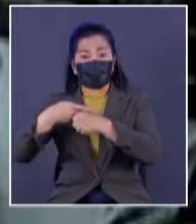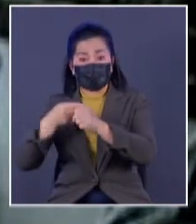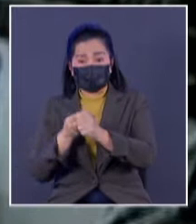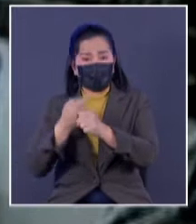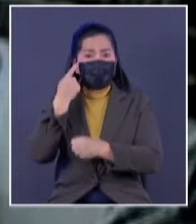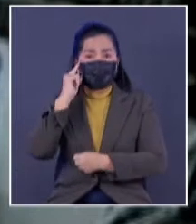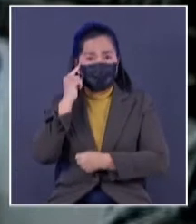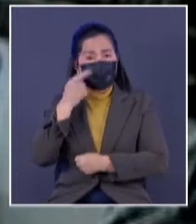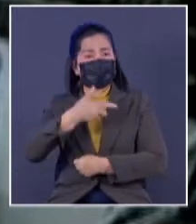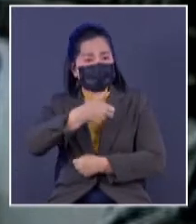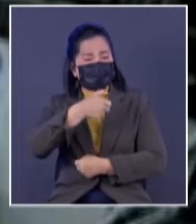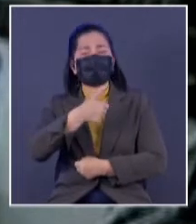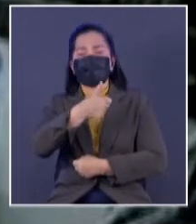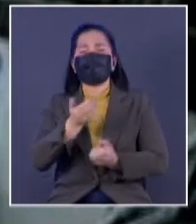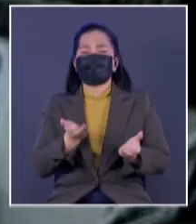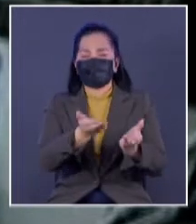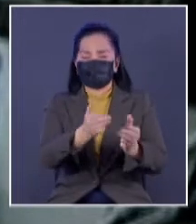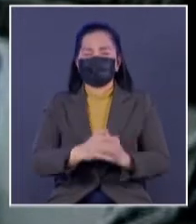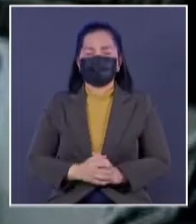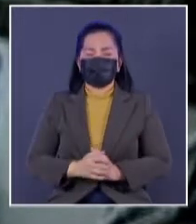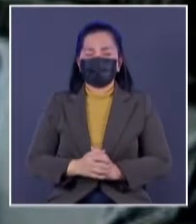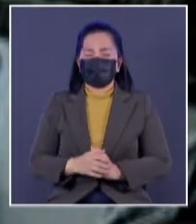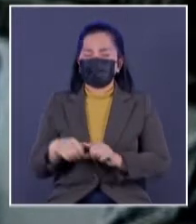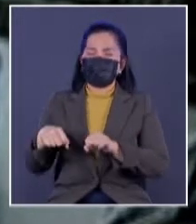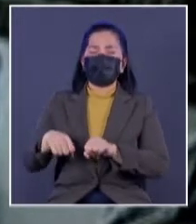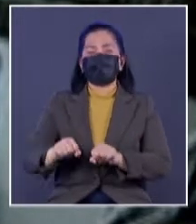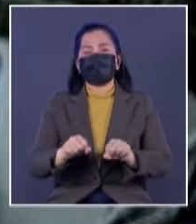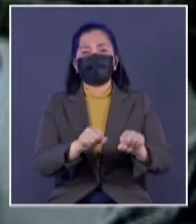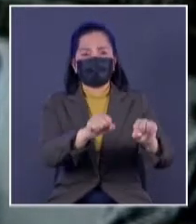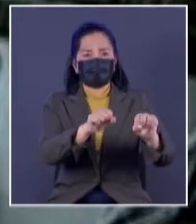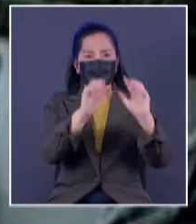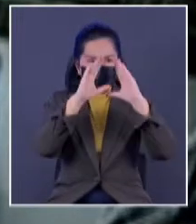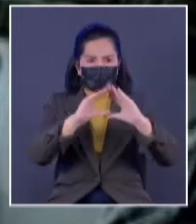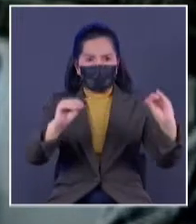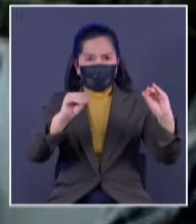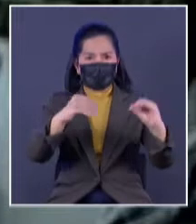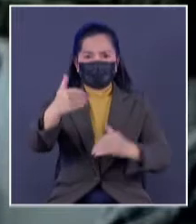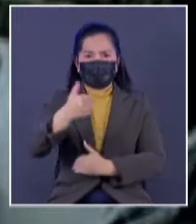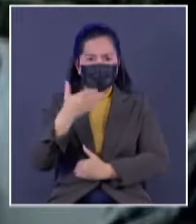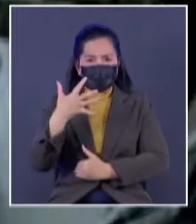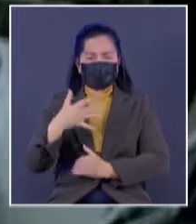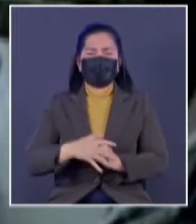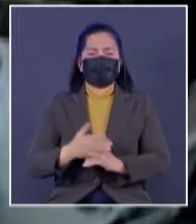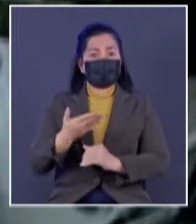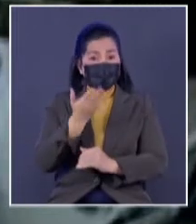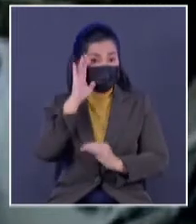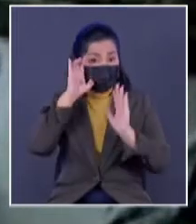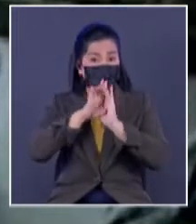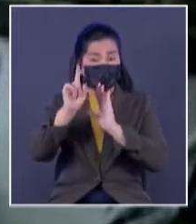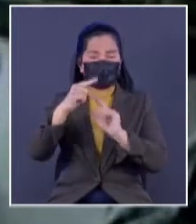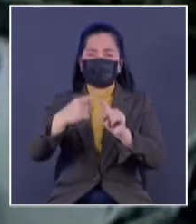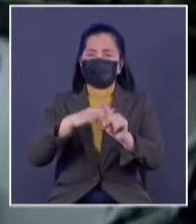นึกว่าเป็นบุคคลธรรมดาขี่คันนี้ไปแล้วไม่กลับมาอีกเลยครับ28กรกฎาคมที่ผ่านม